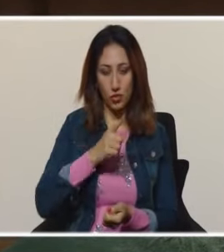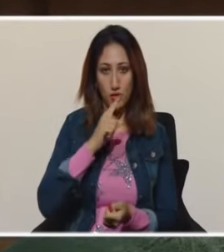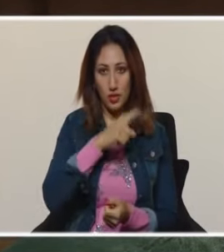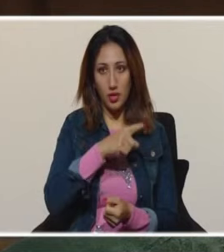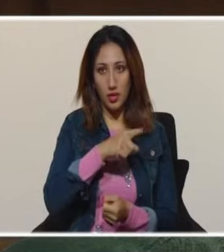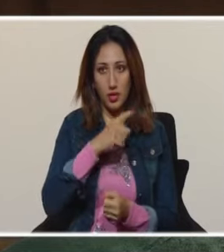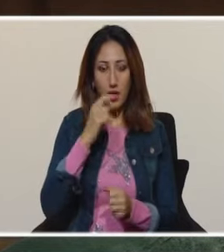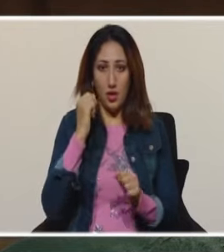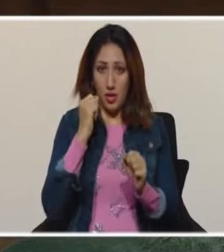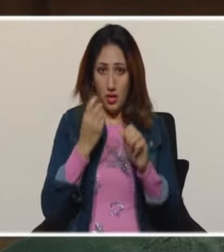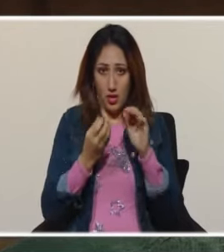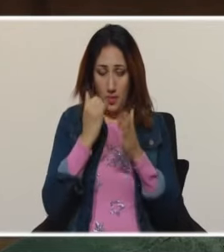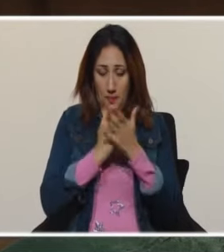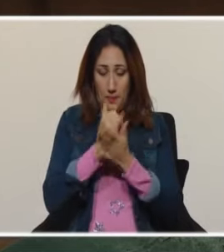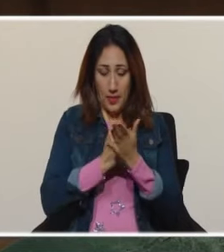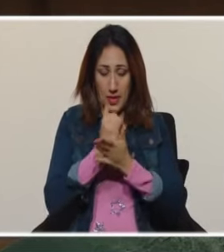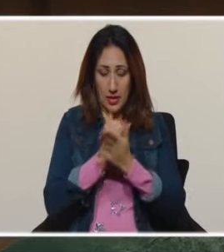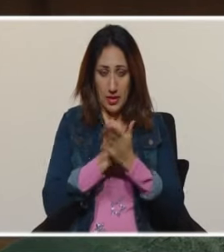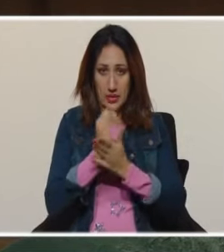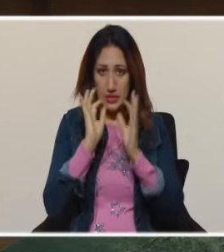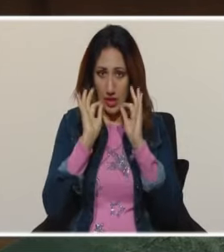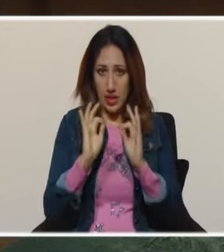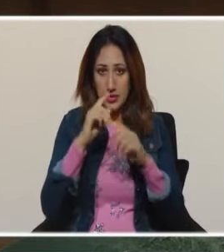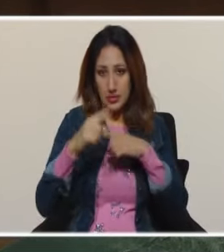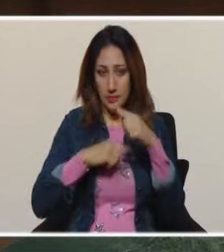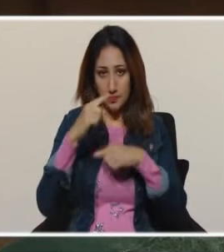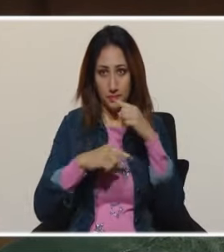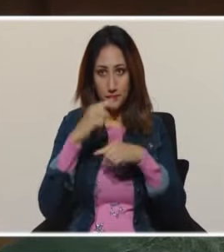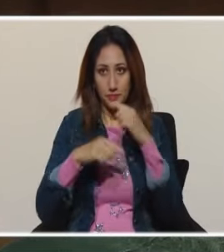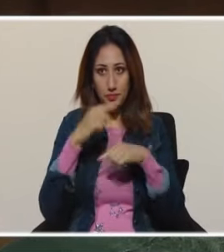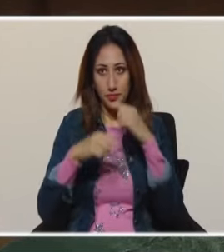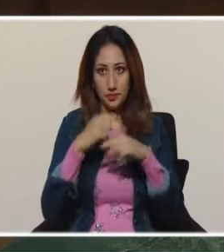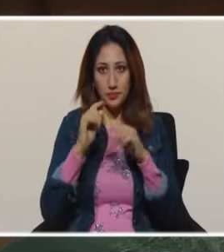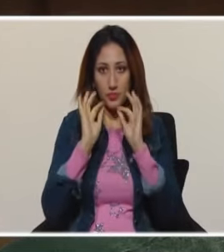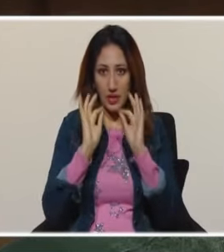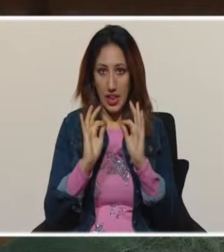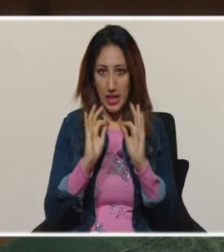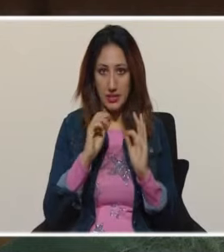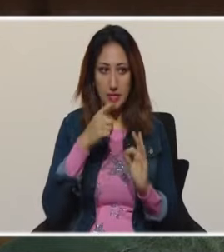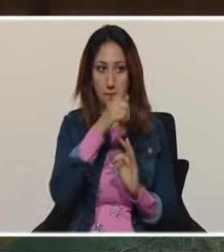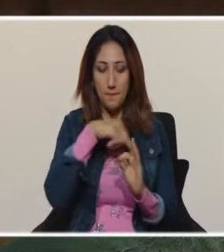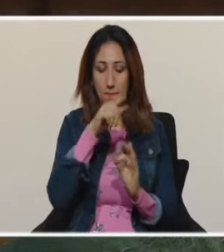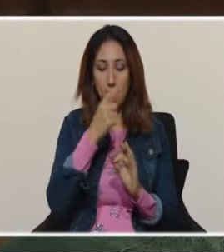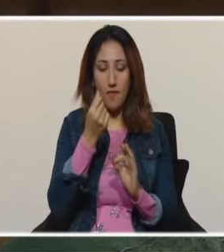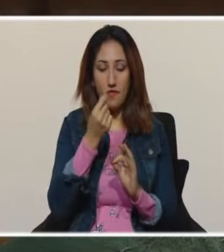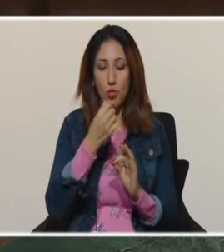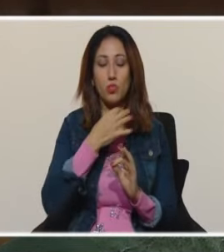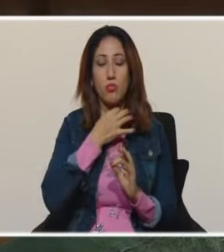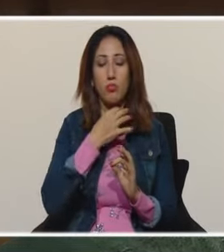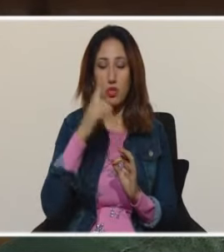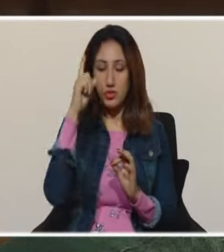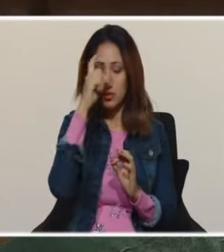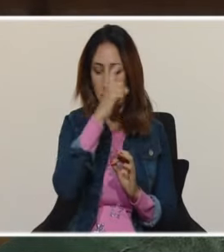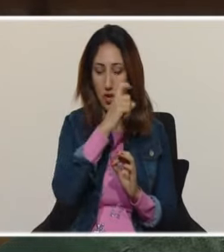تكمل دراستها بعد خروج اخواتها البنات من المدرسه بسبب ظروفهم الماليه الصعبه. هي دلوقتي في